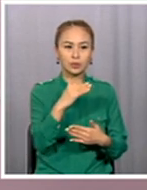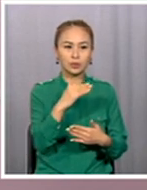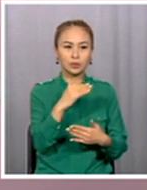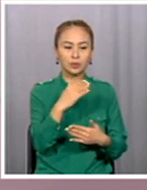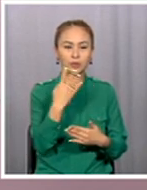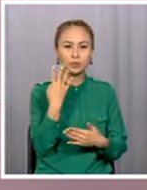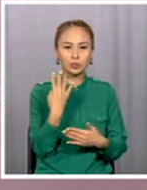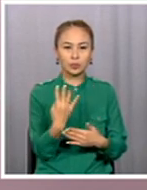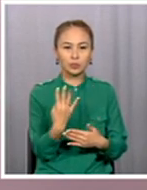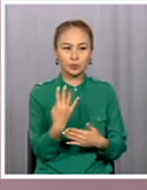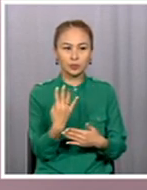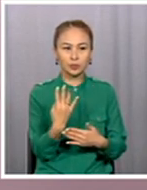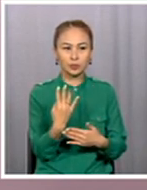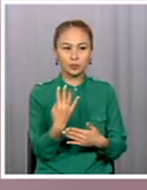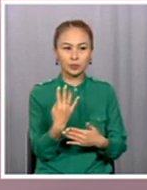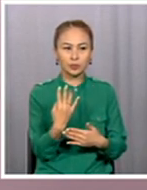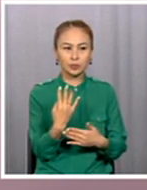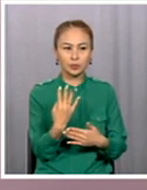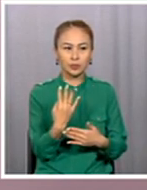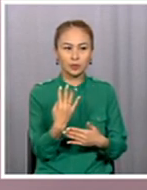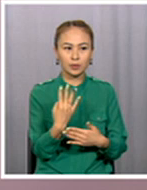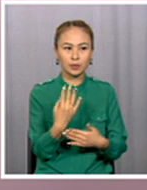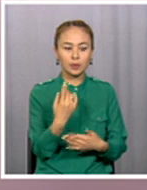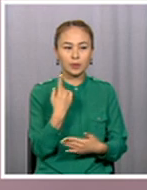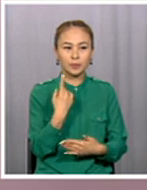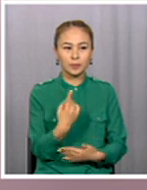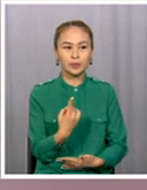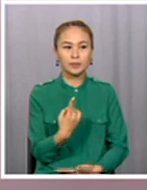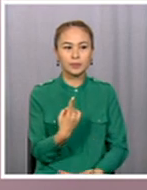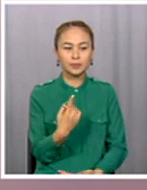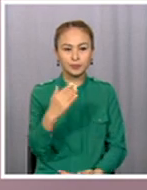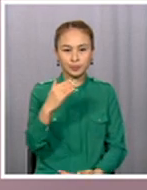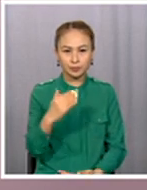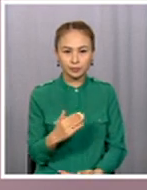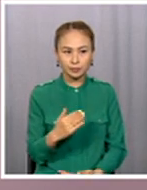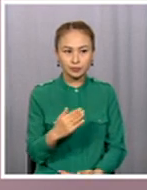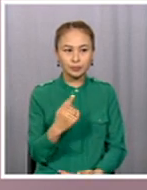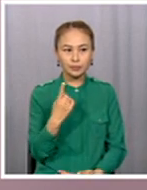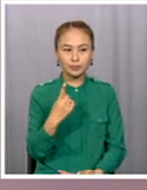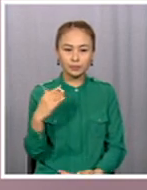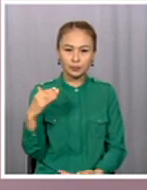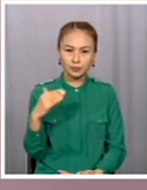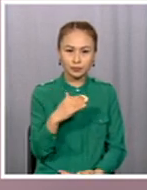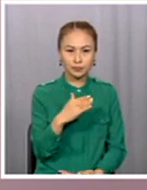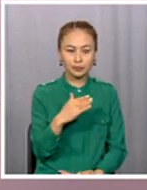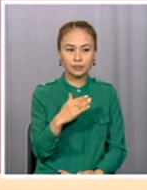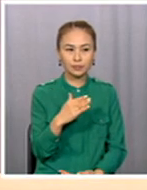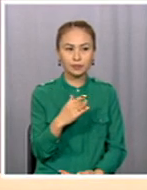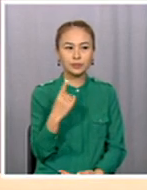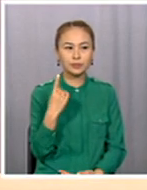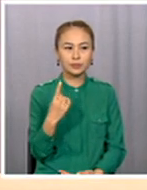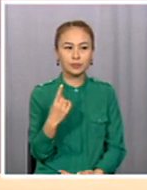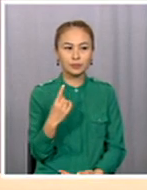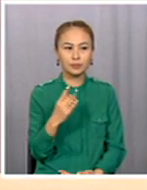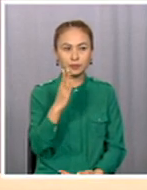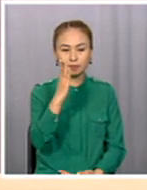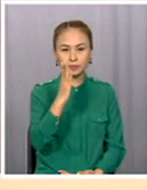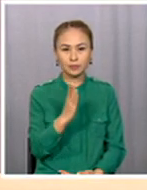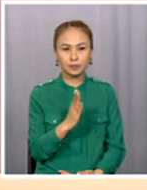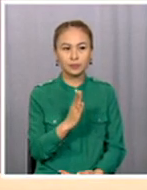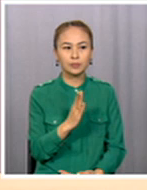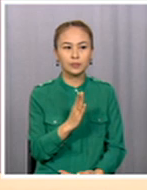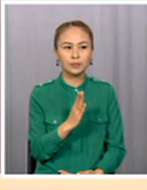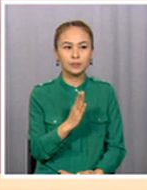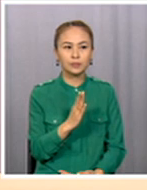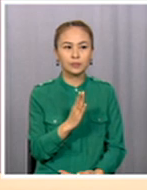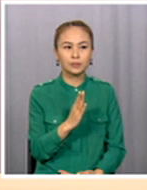тор көз солға, бір тор көз төмен, бір тор көз солға, бір тор көз